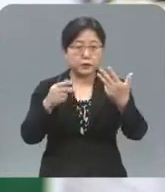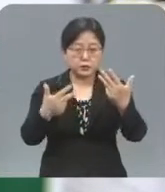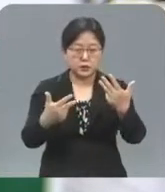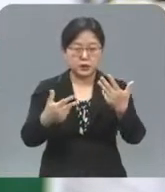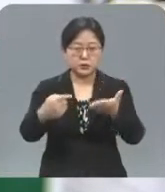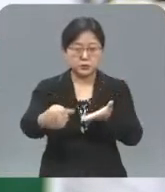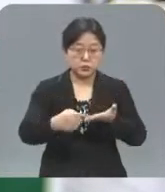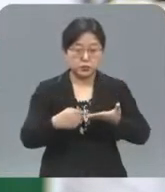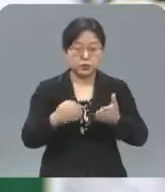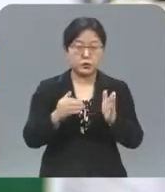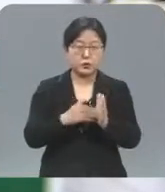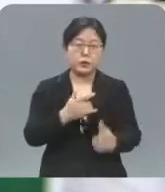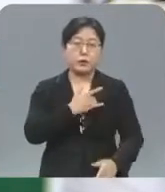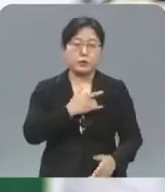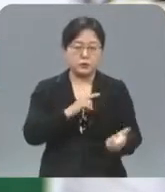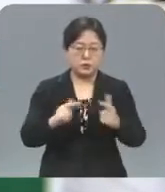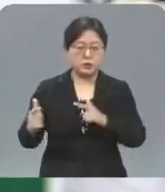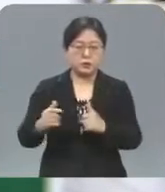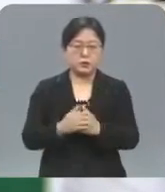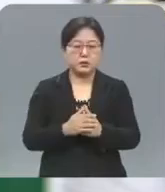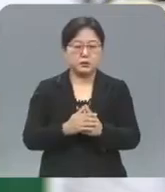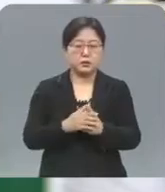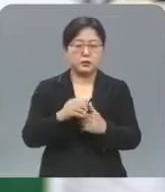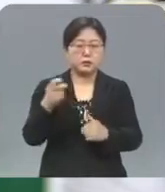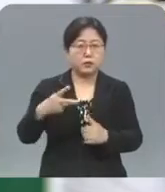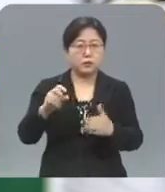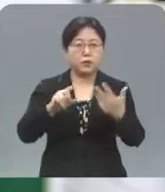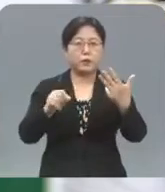8일까지 등록을 받은 거예요, 회원들한테. 그리고 이제